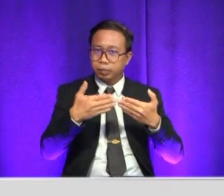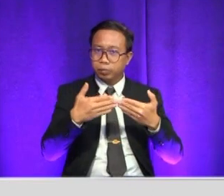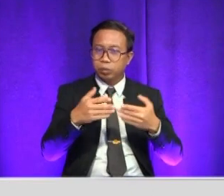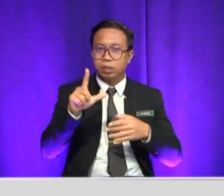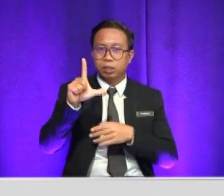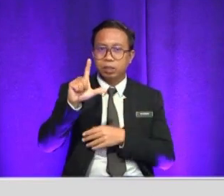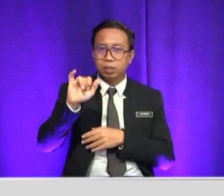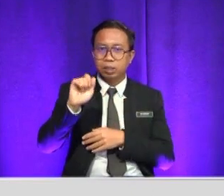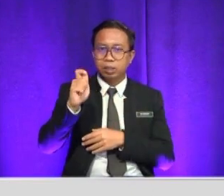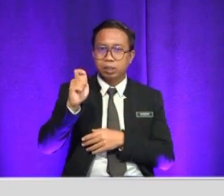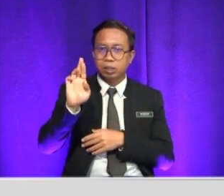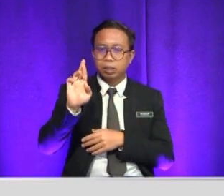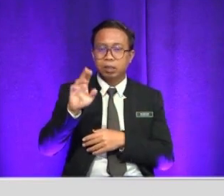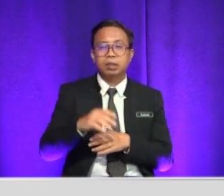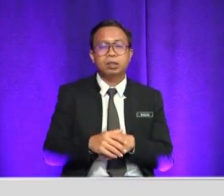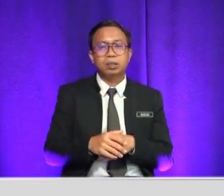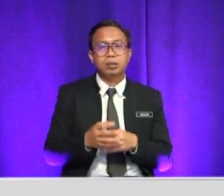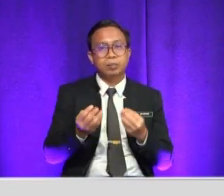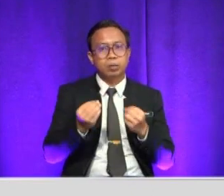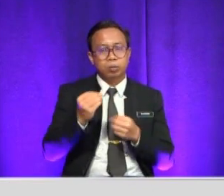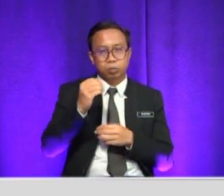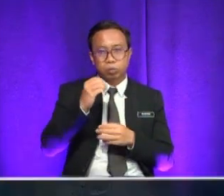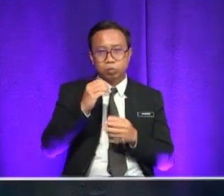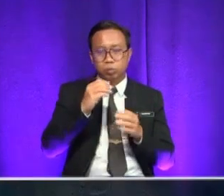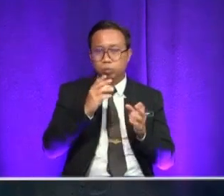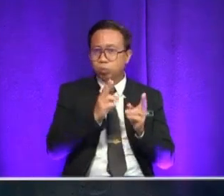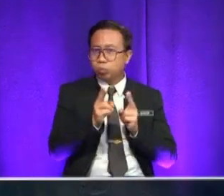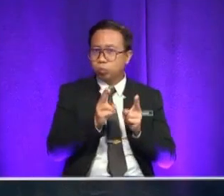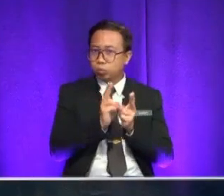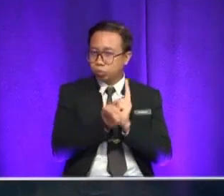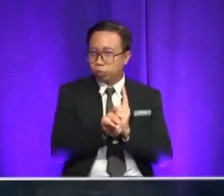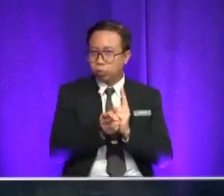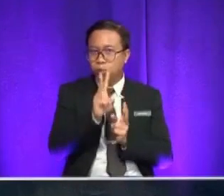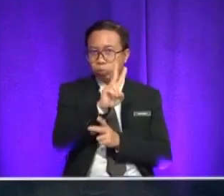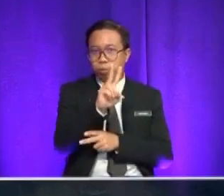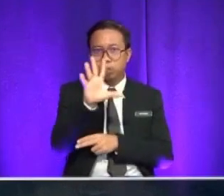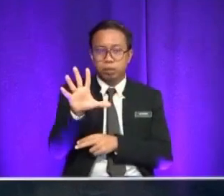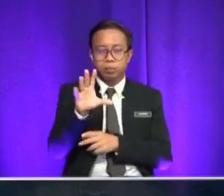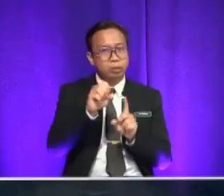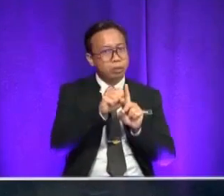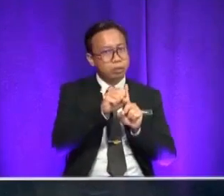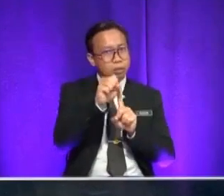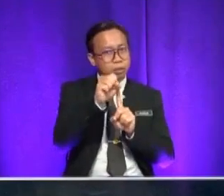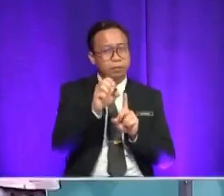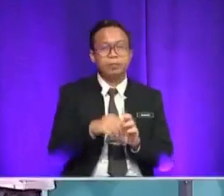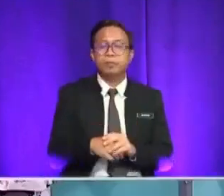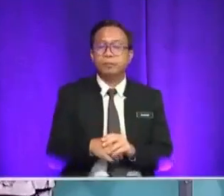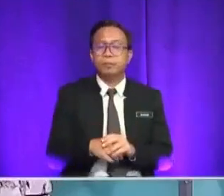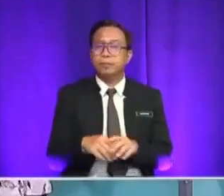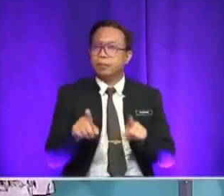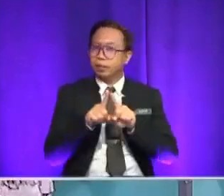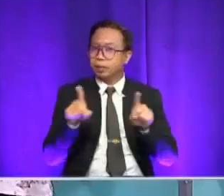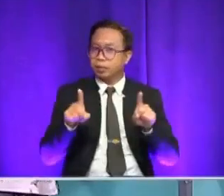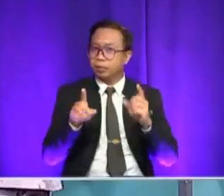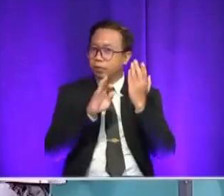contohlah Akmal kan. Akmal nak setting suhu dekat dalam bilik ni katakan 25 darjah Celsius. Okey. Okey. Tapi